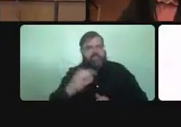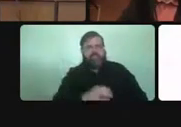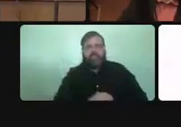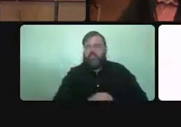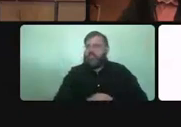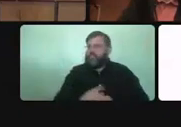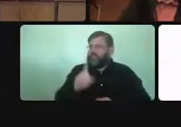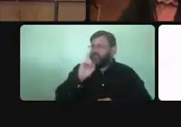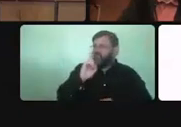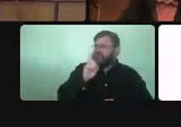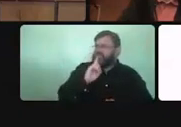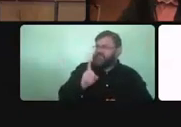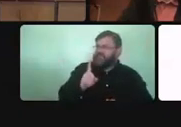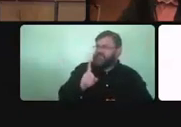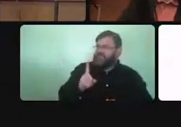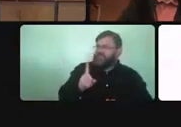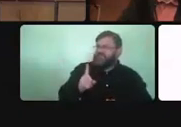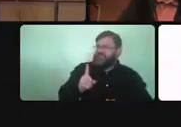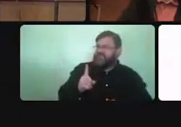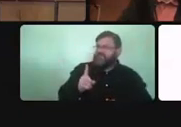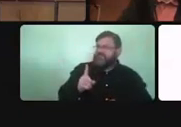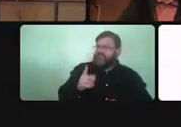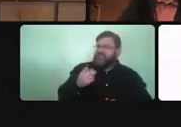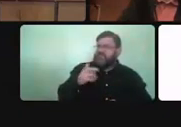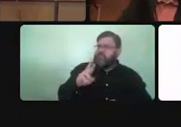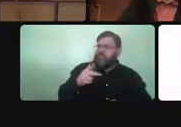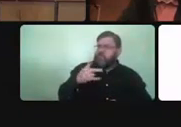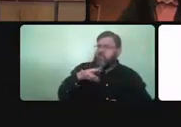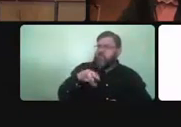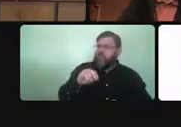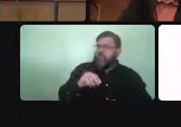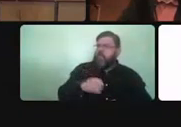Ingawa si kwamba majengo yote yana